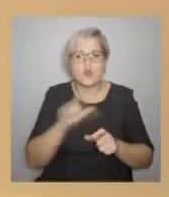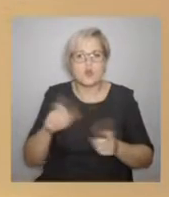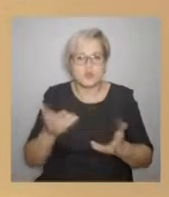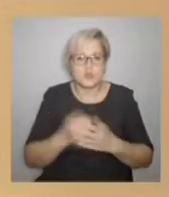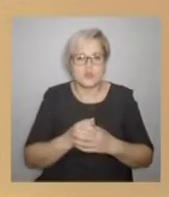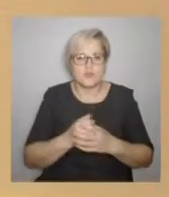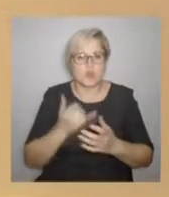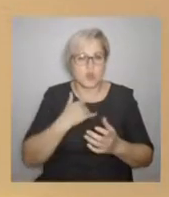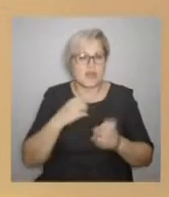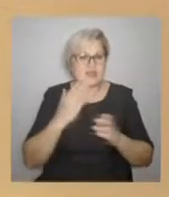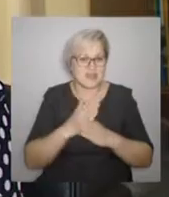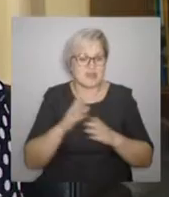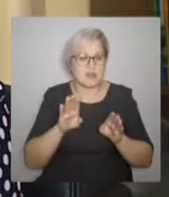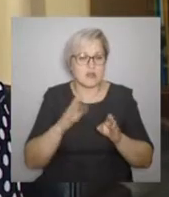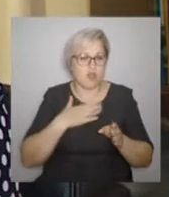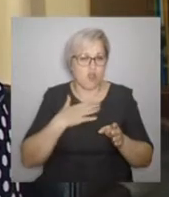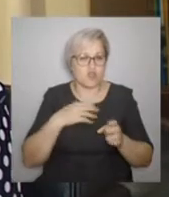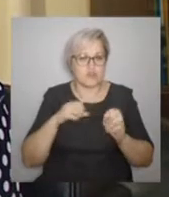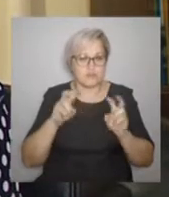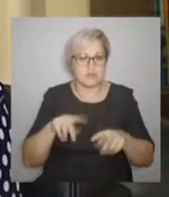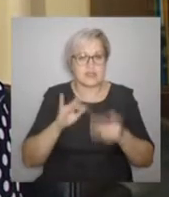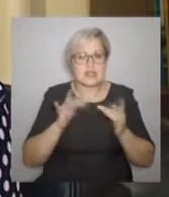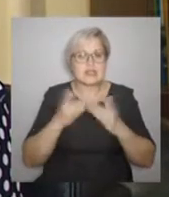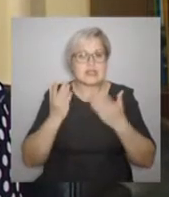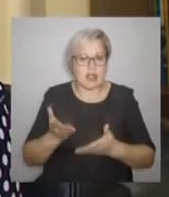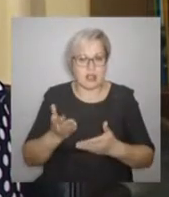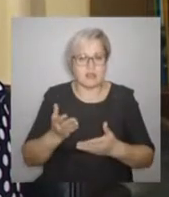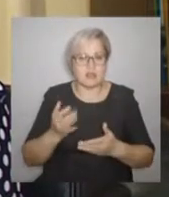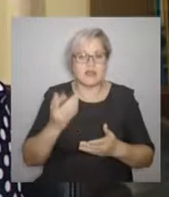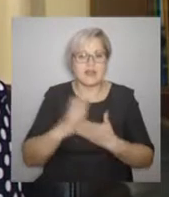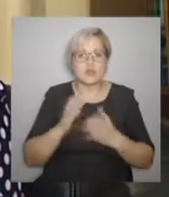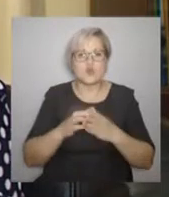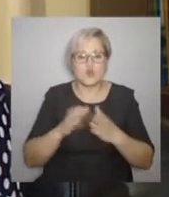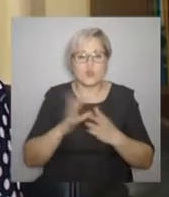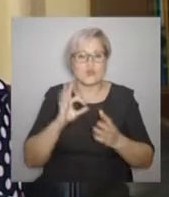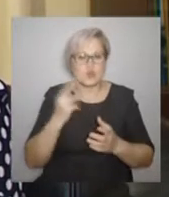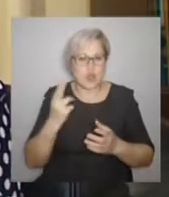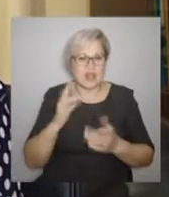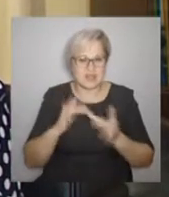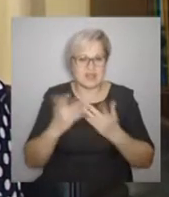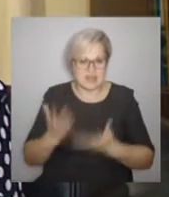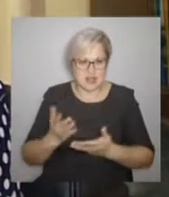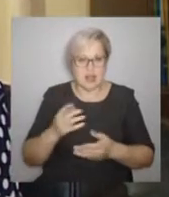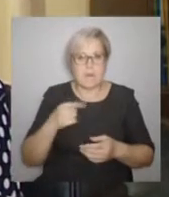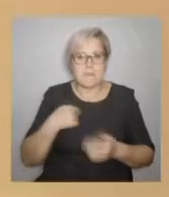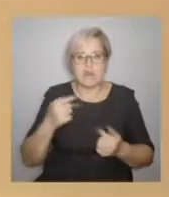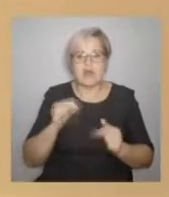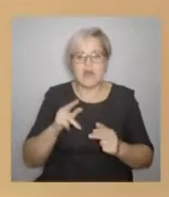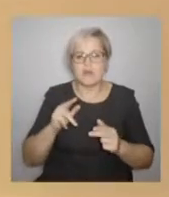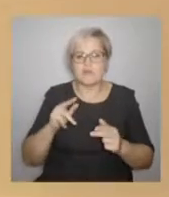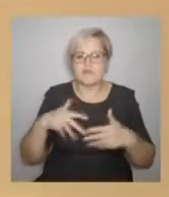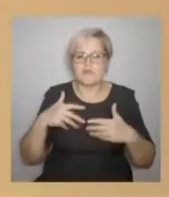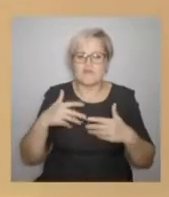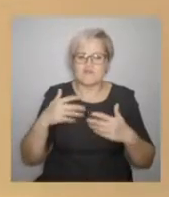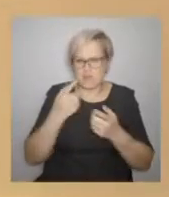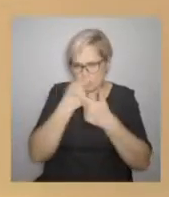специалистам, и каждый специалист работает с ребенком в течение 30 минут. Затем ребенок переходит к другому